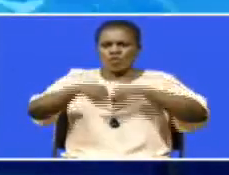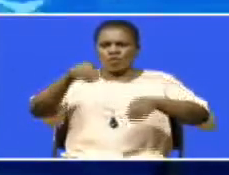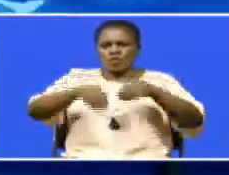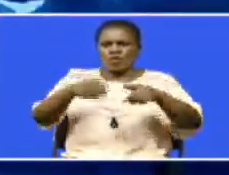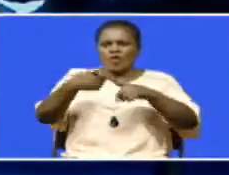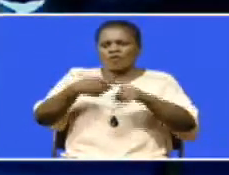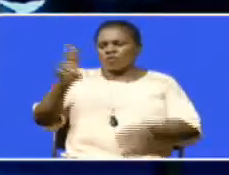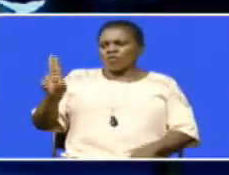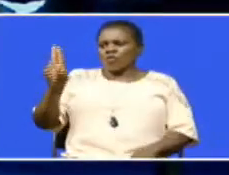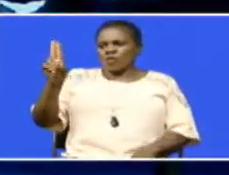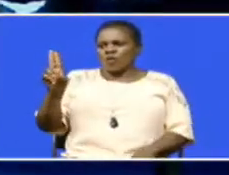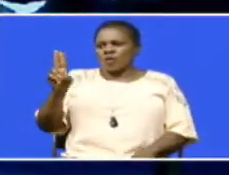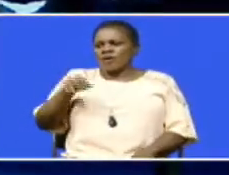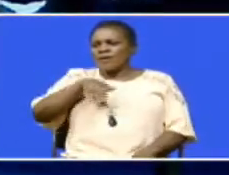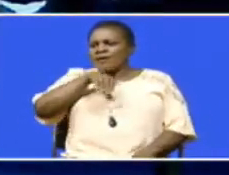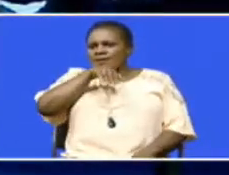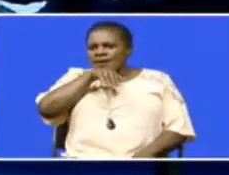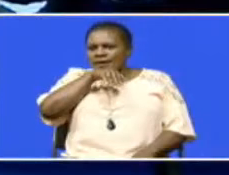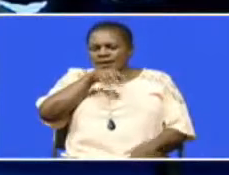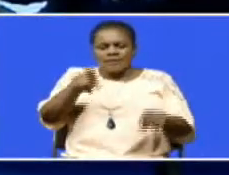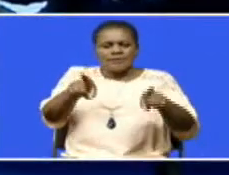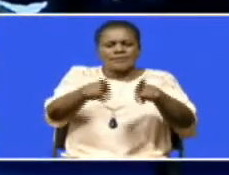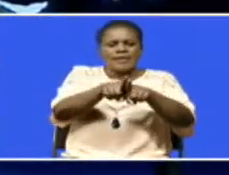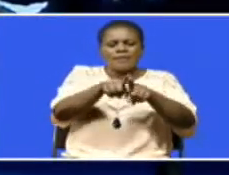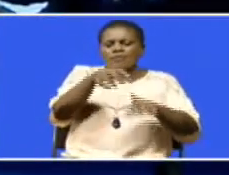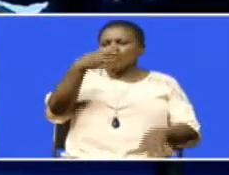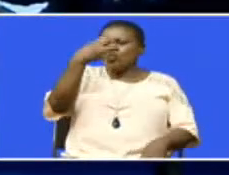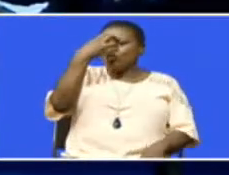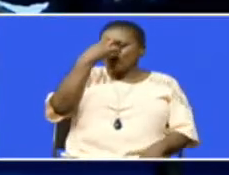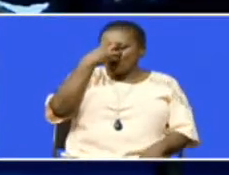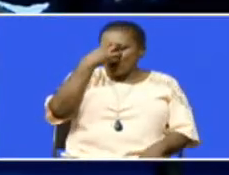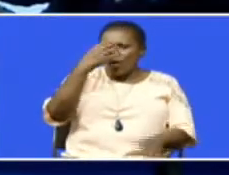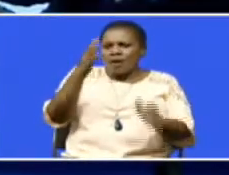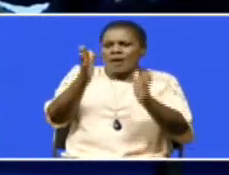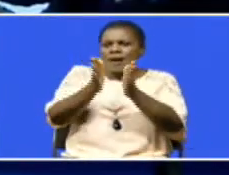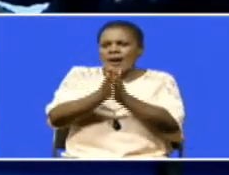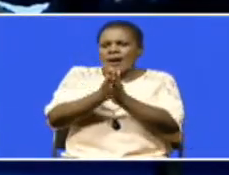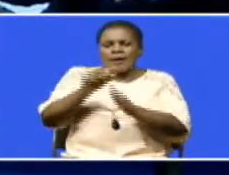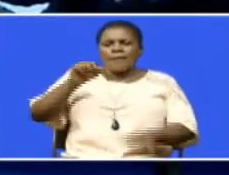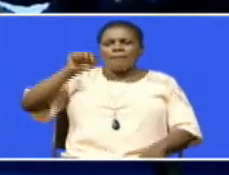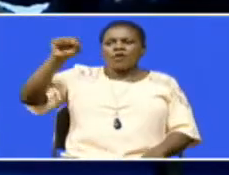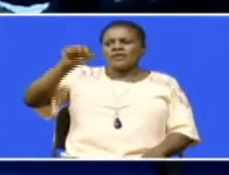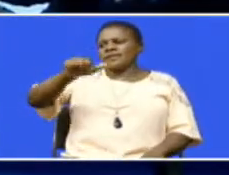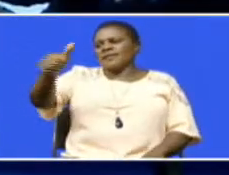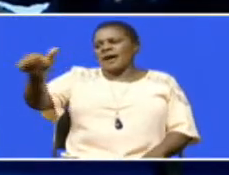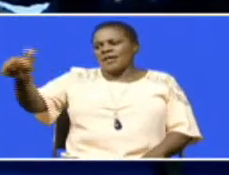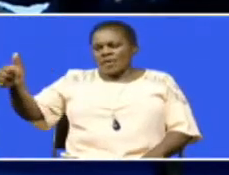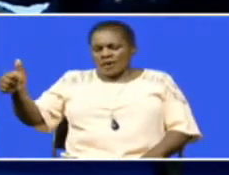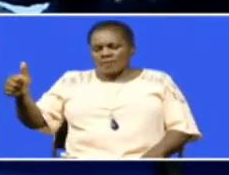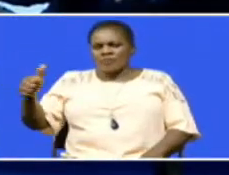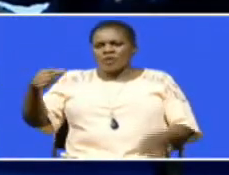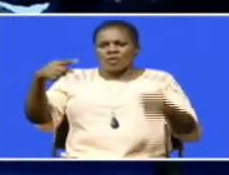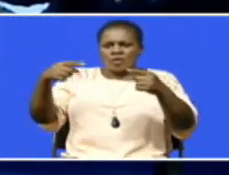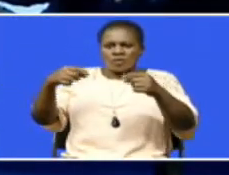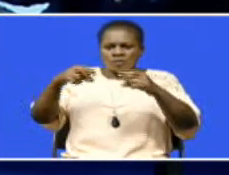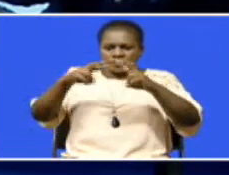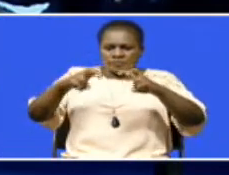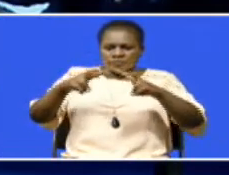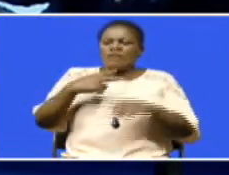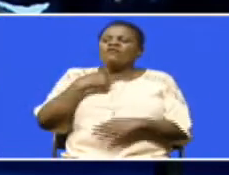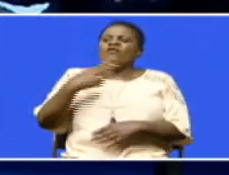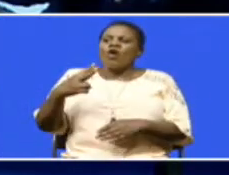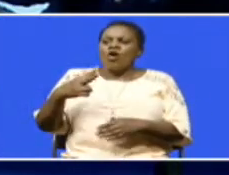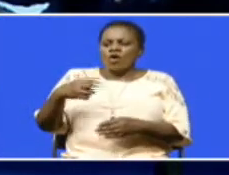Kenyatta, kinara wa ODM Raila Odinga na naibu Rais William Ruto, pamoja na wanasiasa wengine. Vita vya kupata